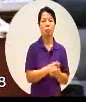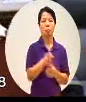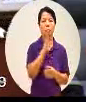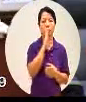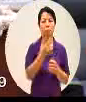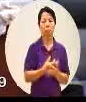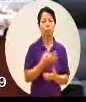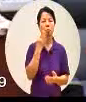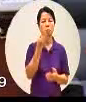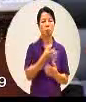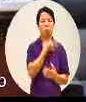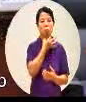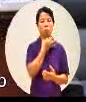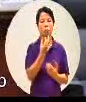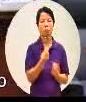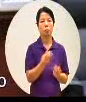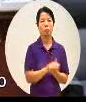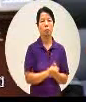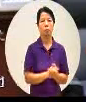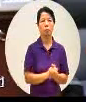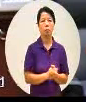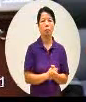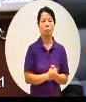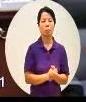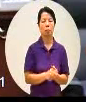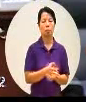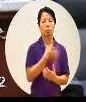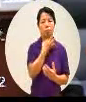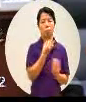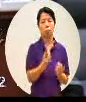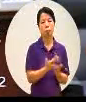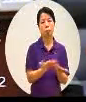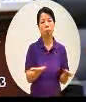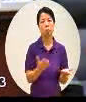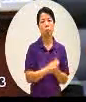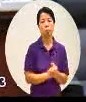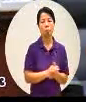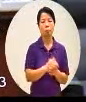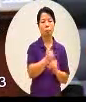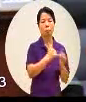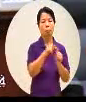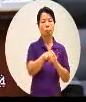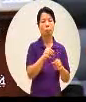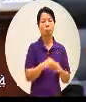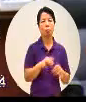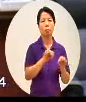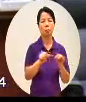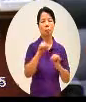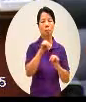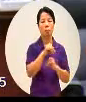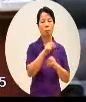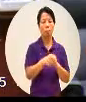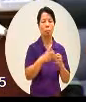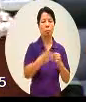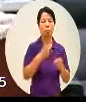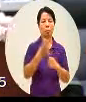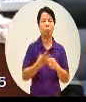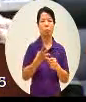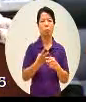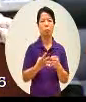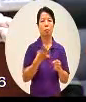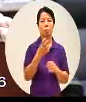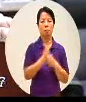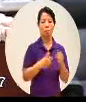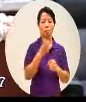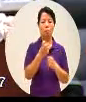无钱啊，一句话啊，无钱啊，啊无钱要安怎？无钱，百姓的土地底下三四十担，三四十